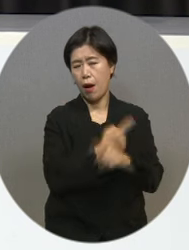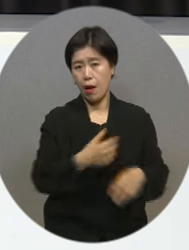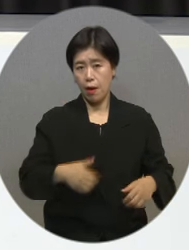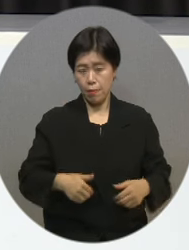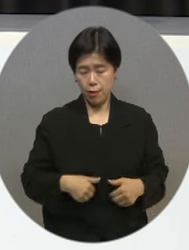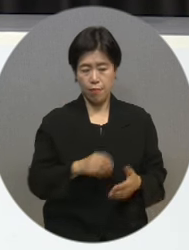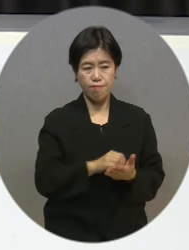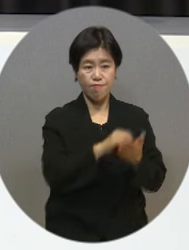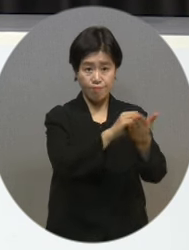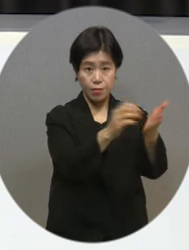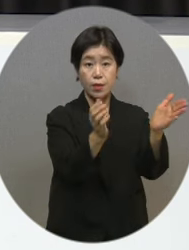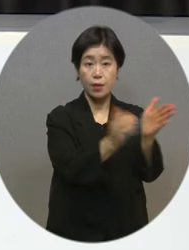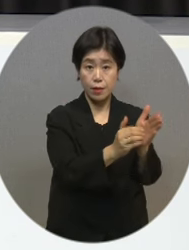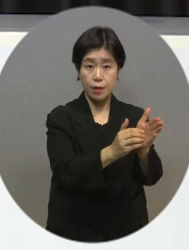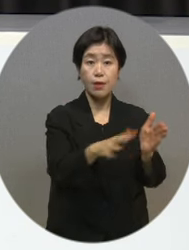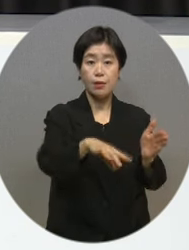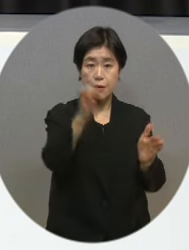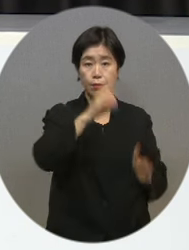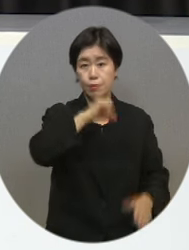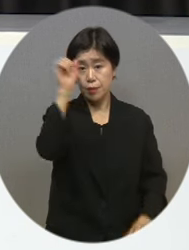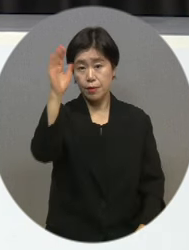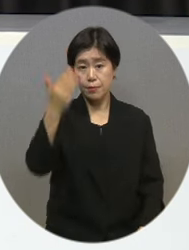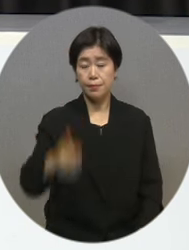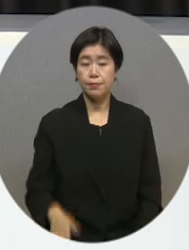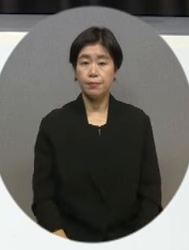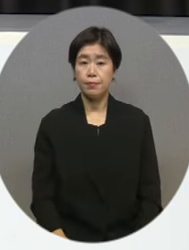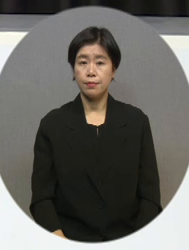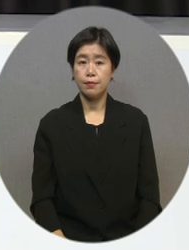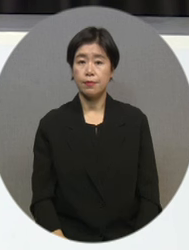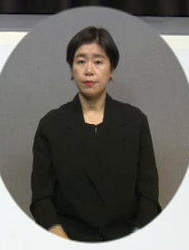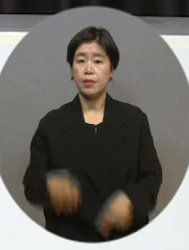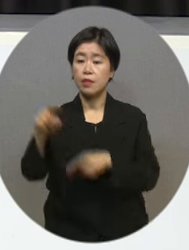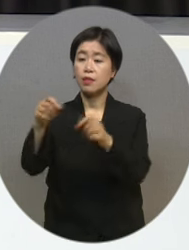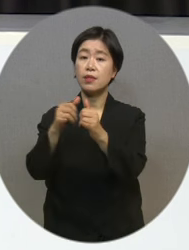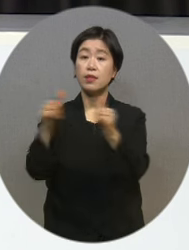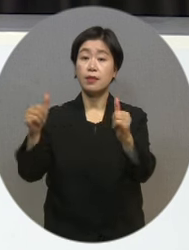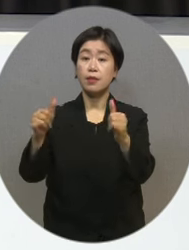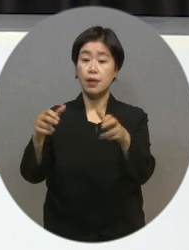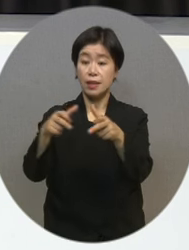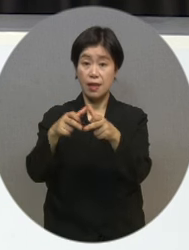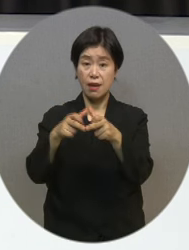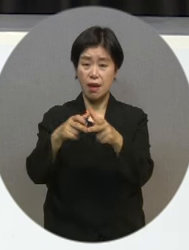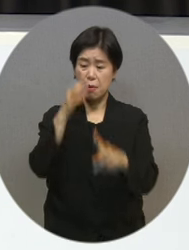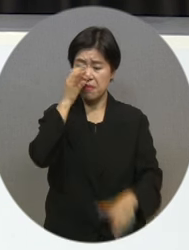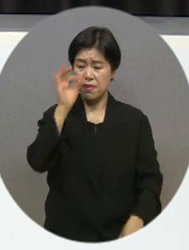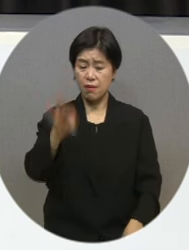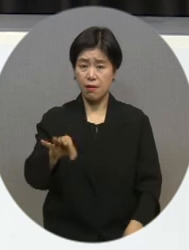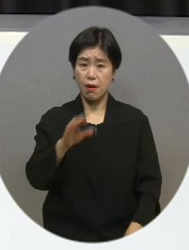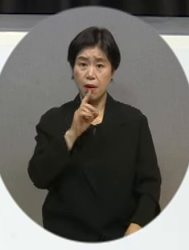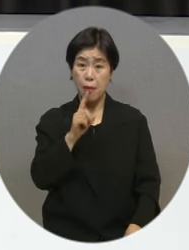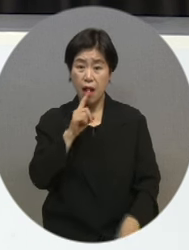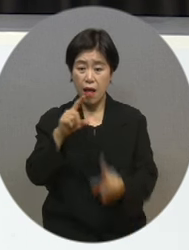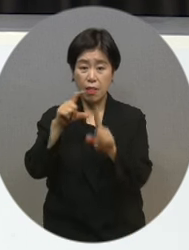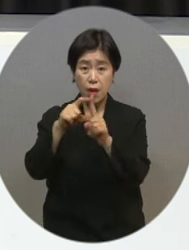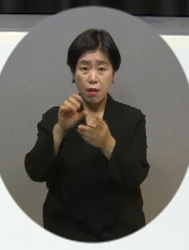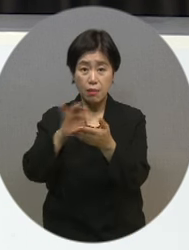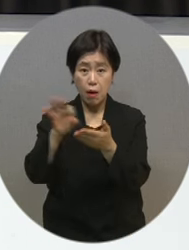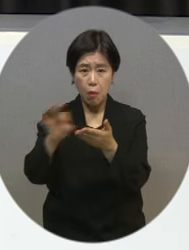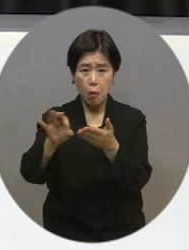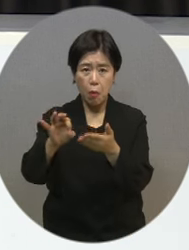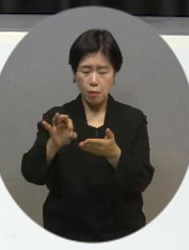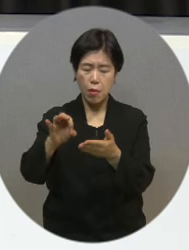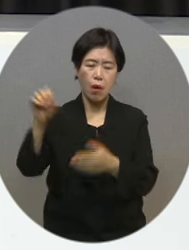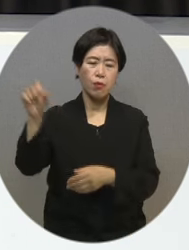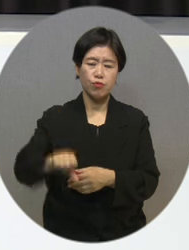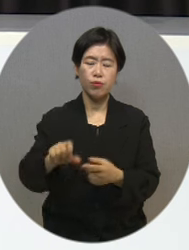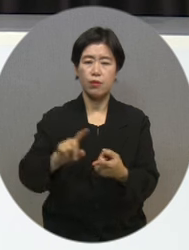채택이 됐어요. 공고가 떨어지면서 정치인의 장애 비하 발언이 차별로 인정이 되면서 이제 개선 공고를 하게